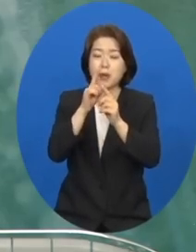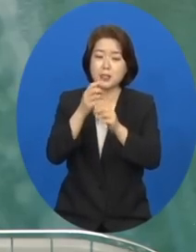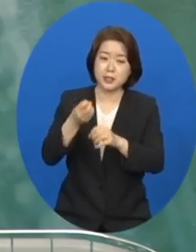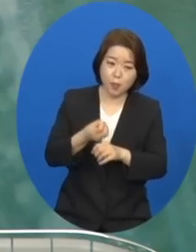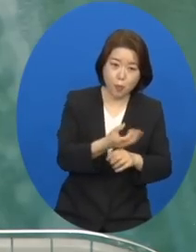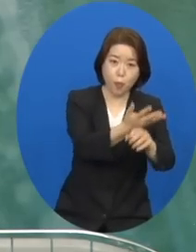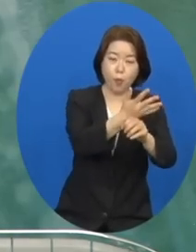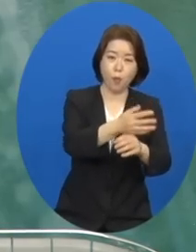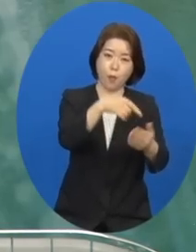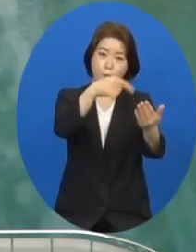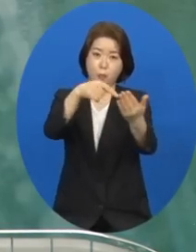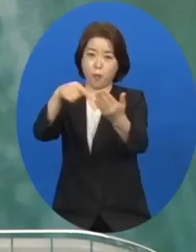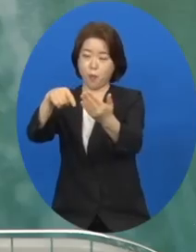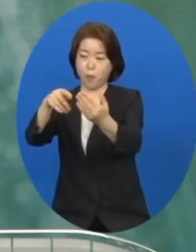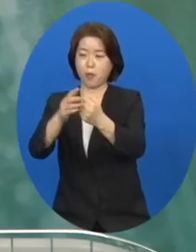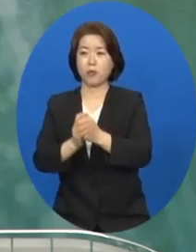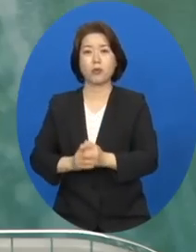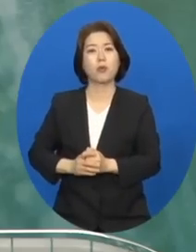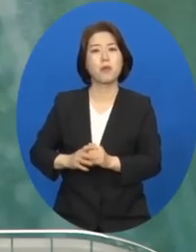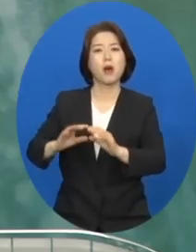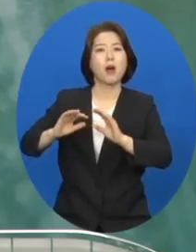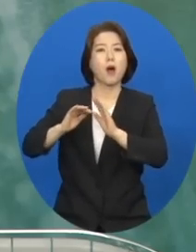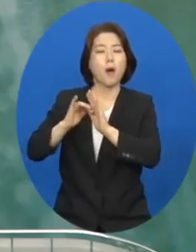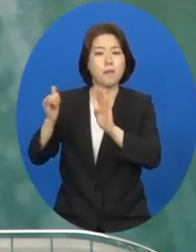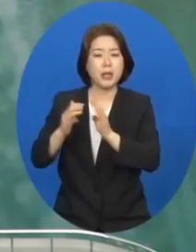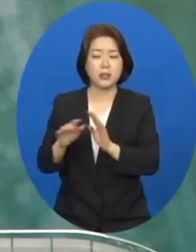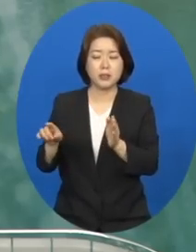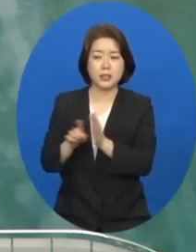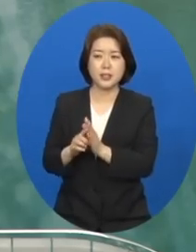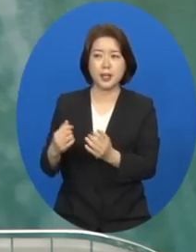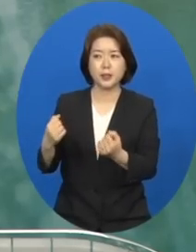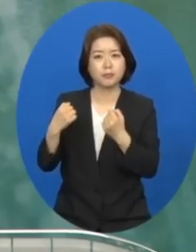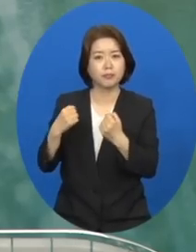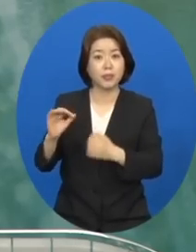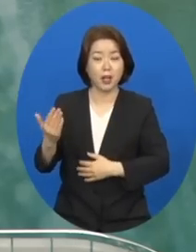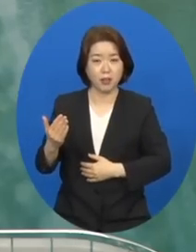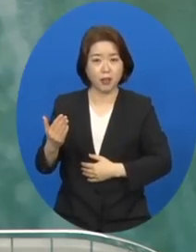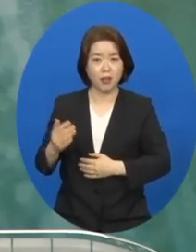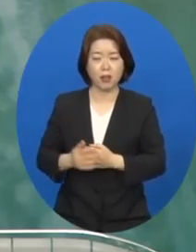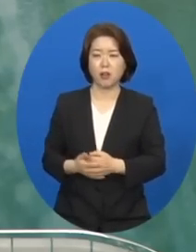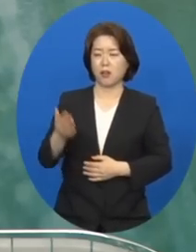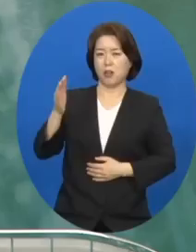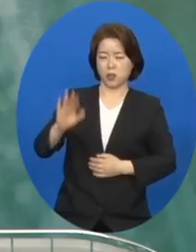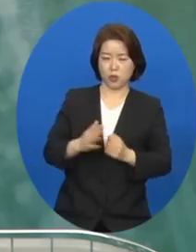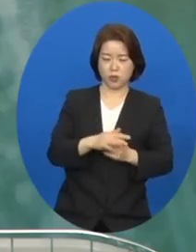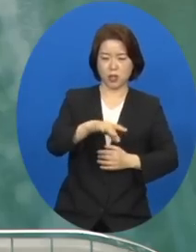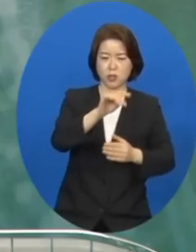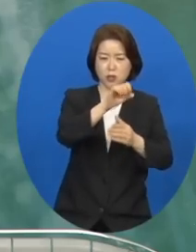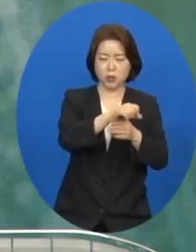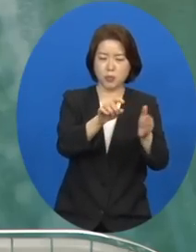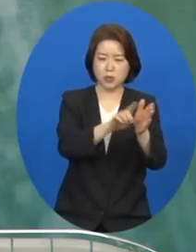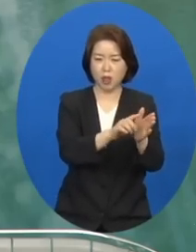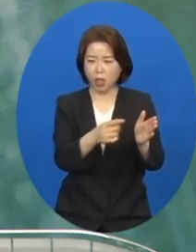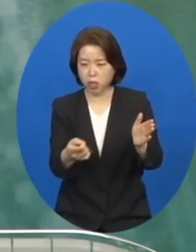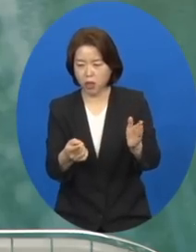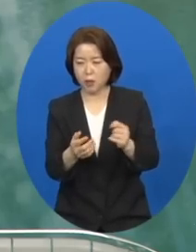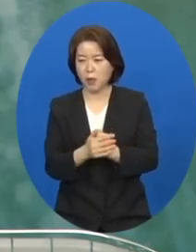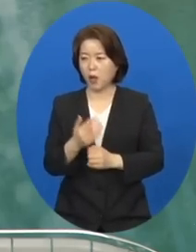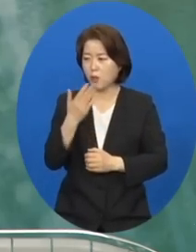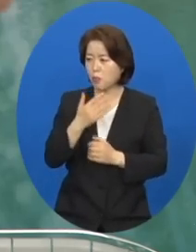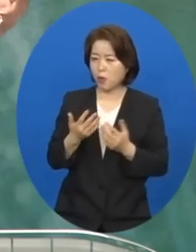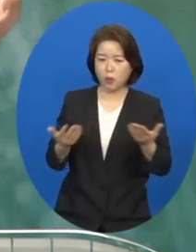백성들이 신앙이 또한 강권하여 져요 그러나 첫 열매 신앙은 잃어버리면 점차 이 먹을것이 없어지니까 레위인 들여